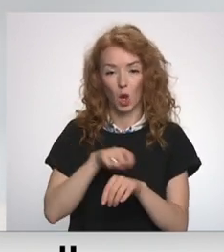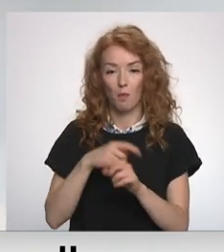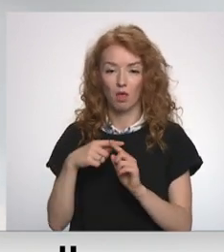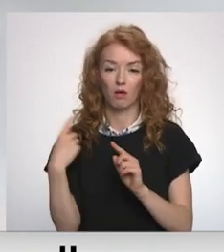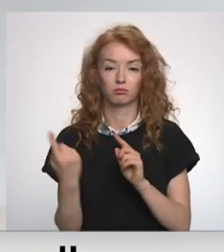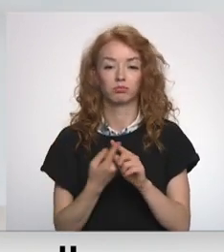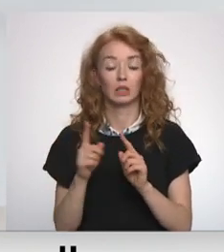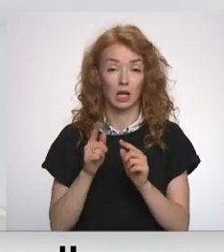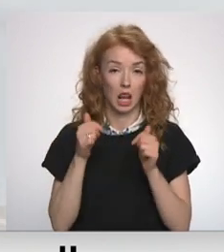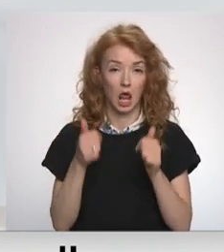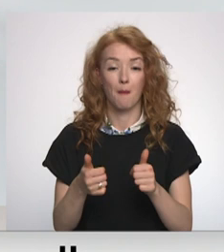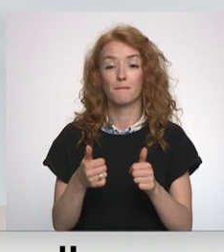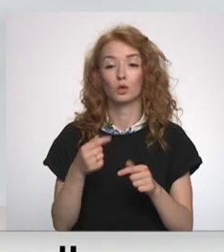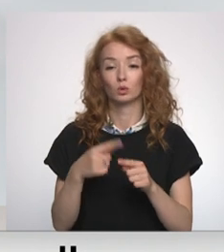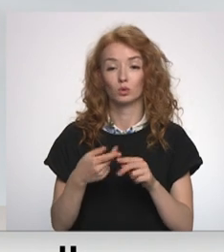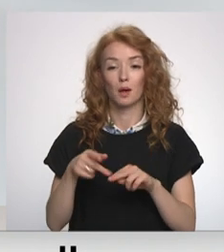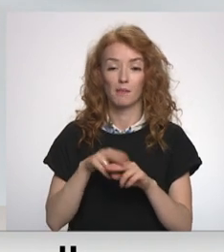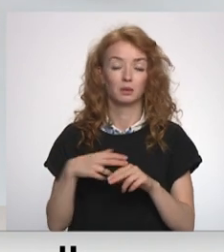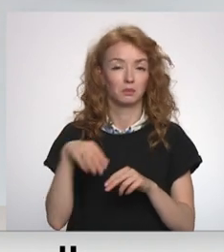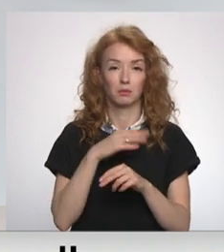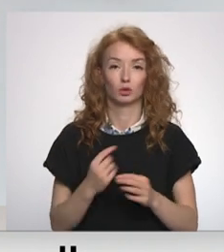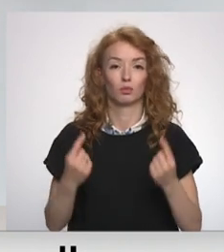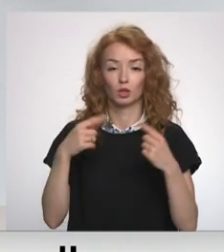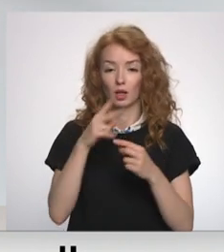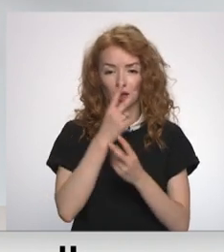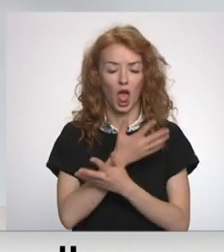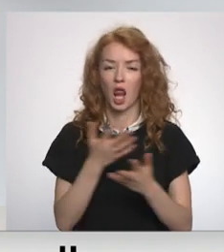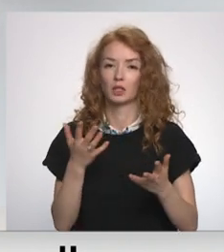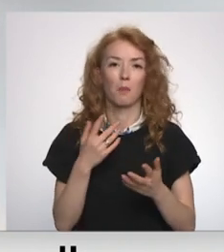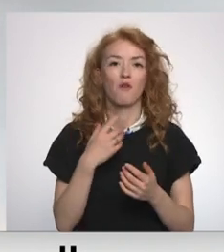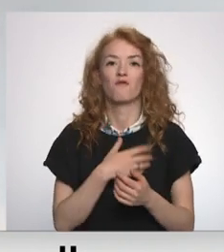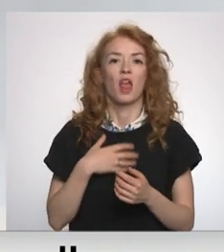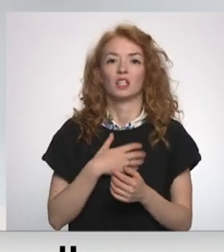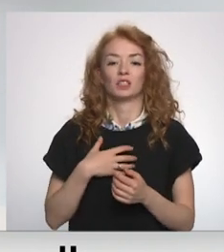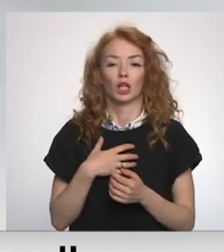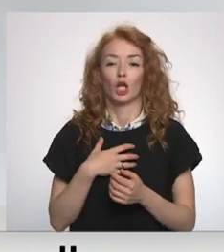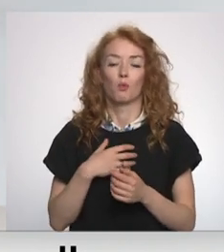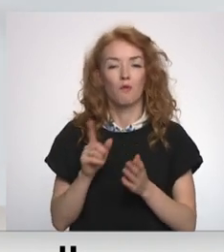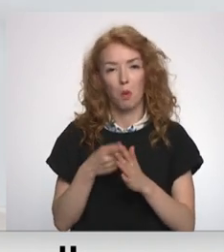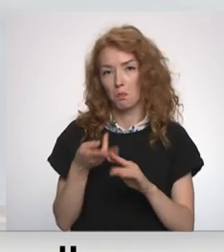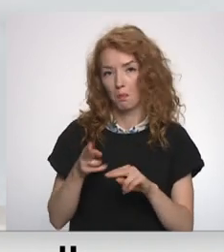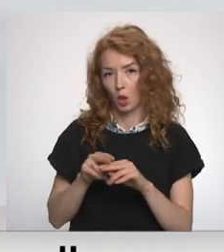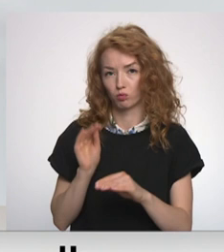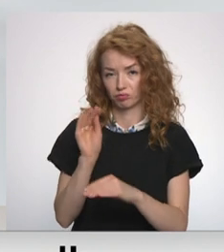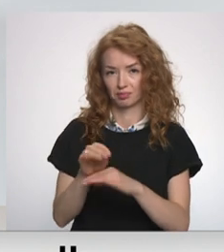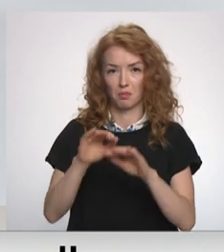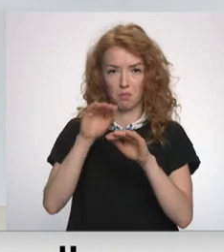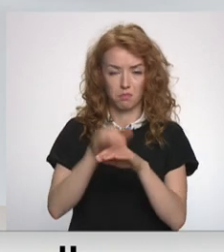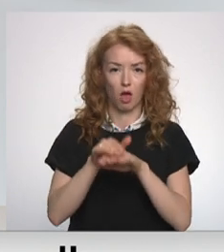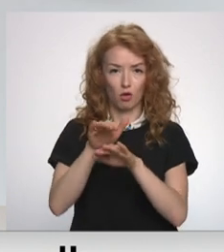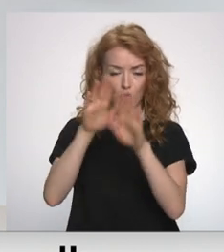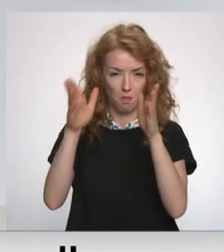ir diezgan labas. Un tāpēc arī šobrīd neredzam nepieciešamību, bet papildus bankomātu